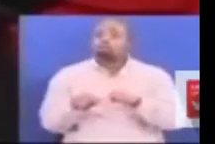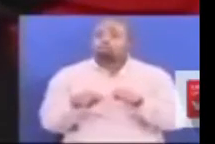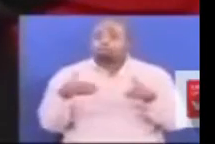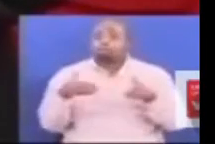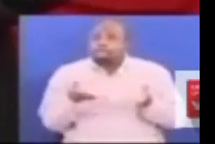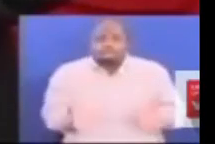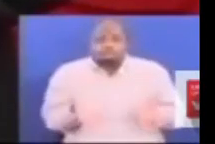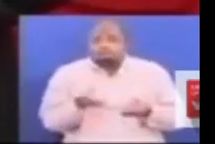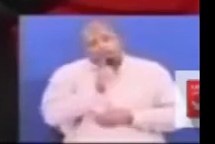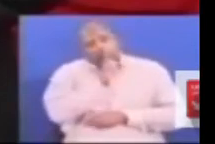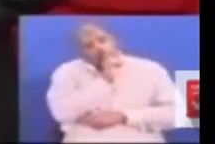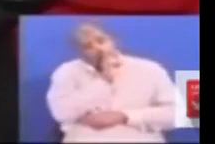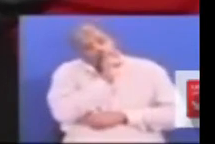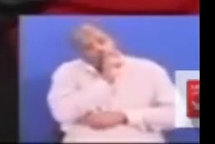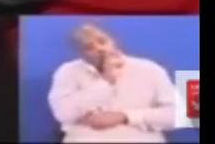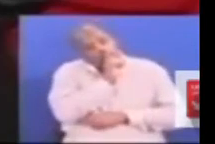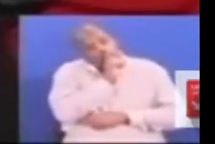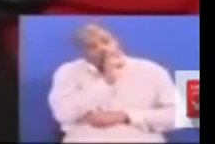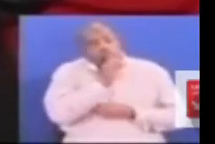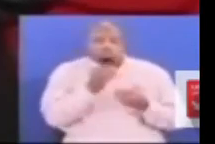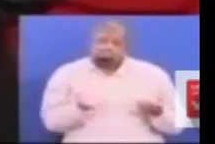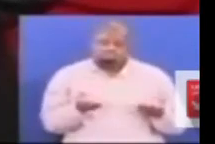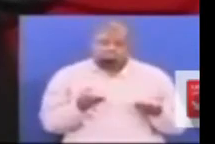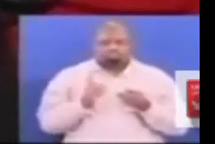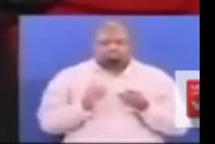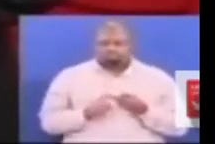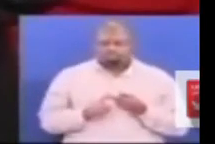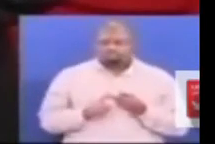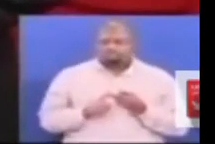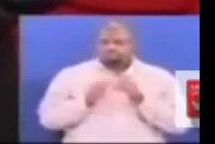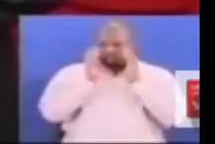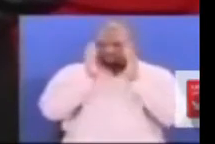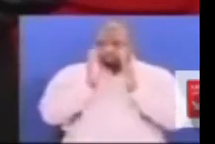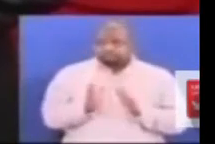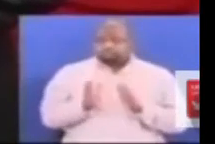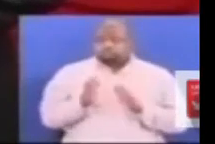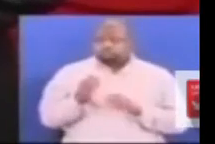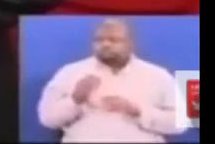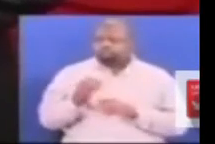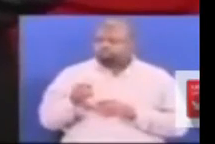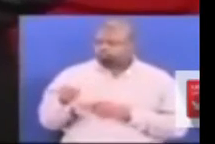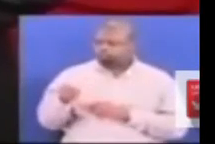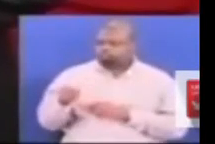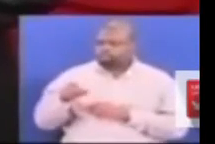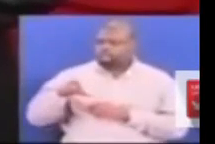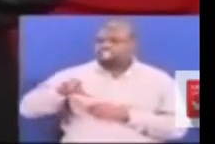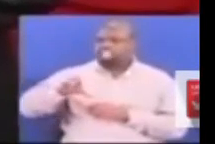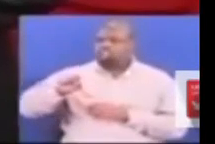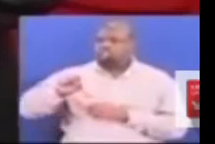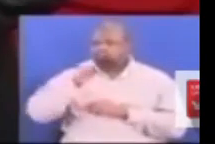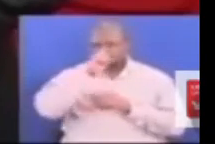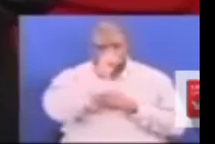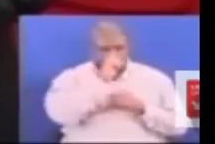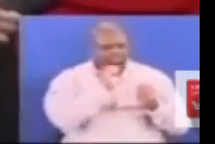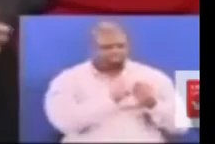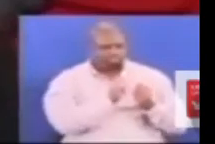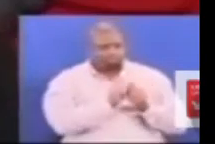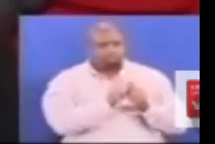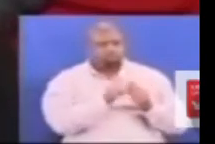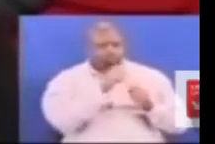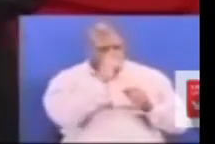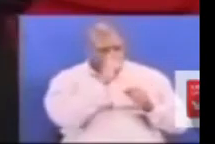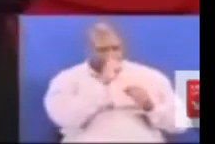lililopatikana. Tumeomba vile vile kushambuliwa kwa Mheshimiwa Tundu Lissu kuchunguzwe na vyombo vya uchunguzi vya kimataifa vilivyo